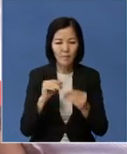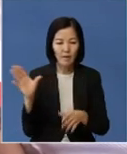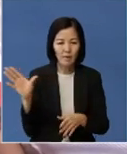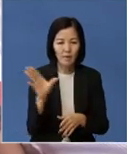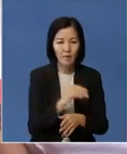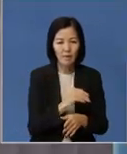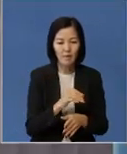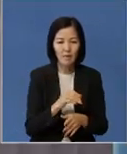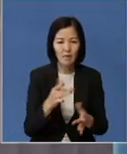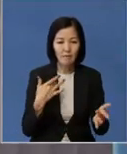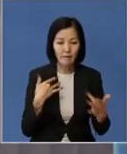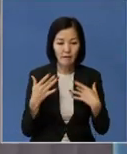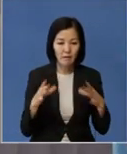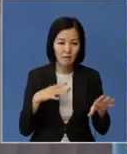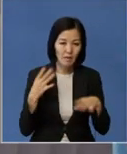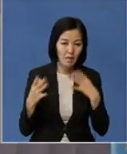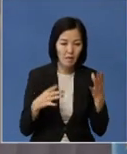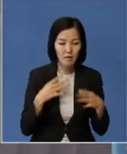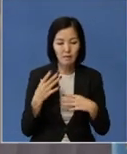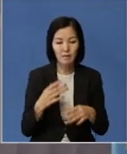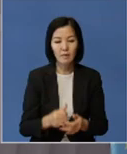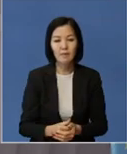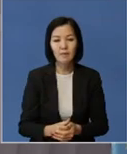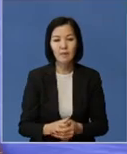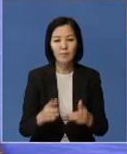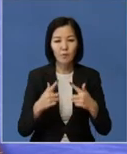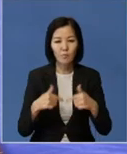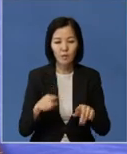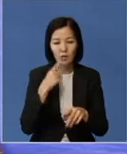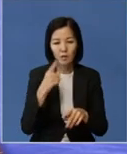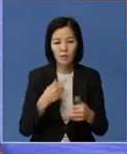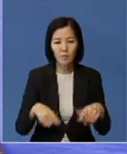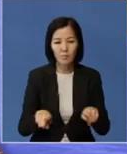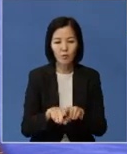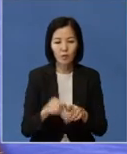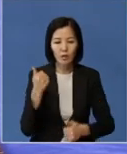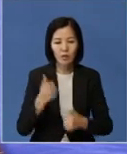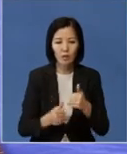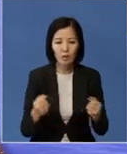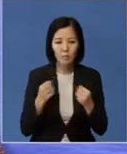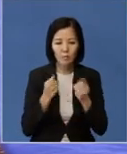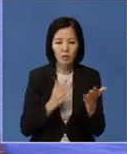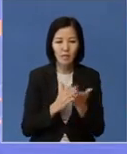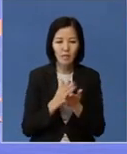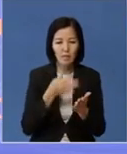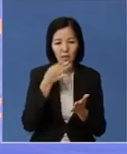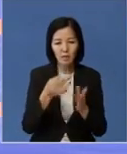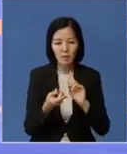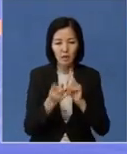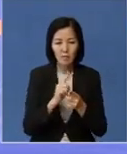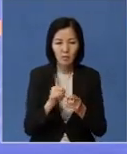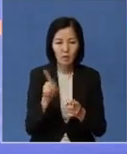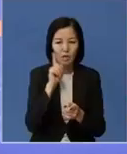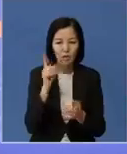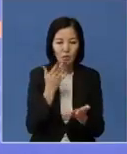жоқ. Тамаша дайындық деңгейін көрсетіп, күш қарымын сынады. Ұйымдастырушылардың айтуынша, мұндай жарыс спорт ардагерлерінің тәжірибе алмасуымен қатар